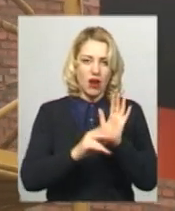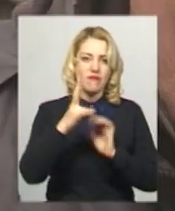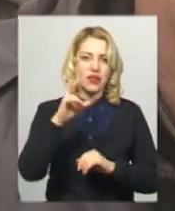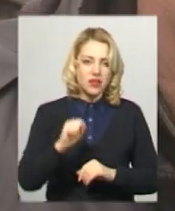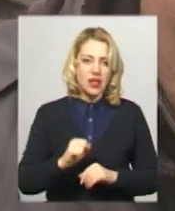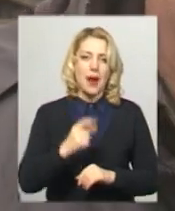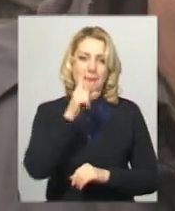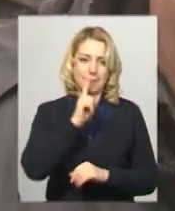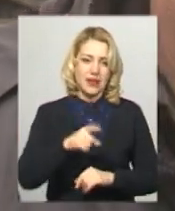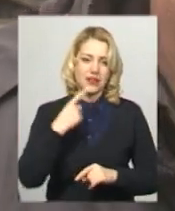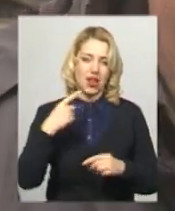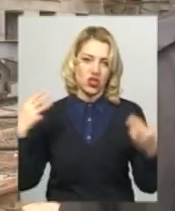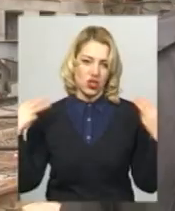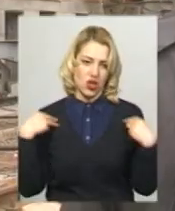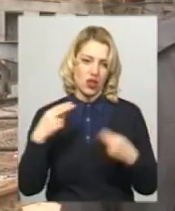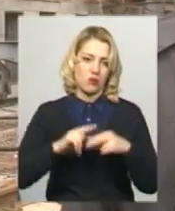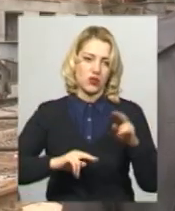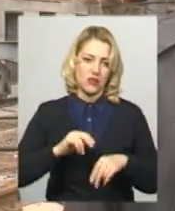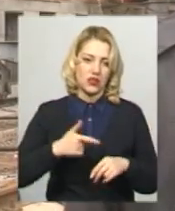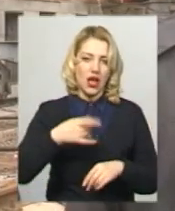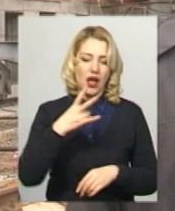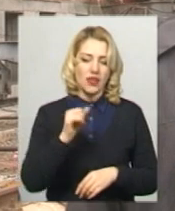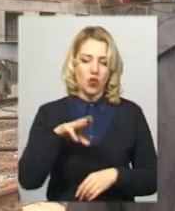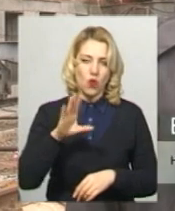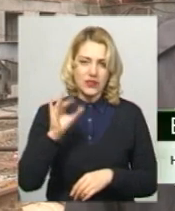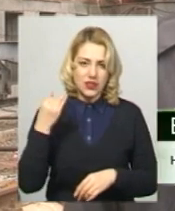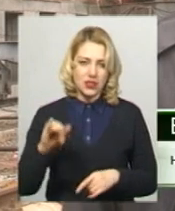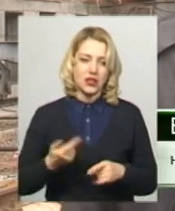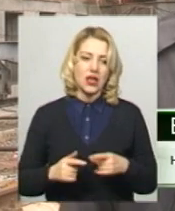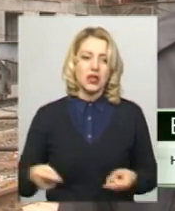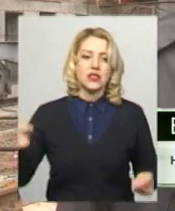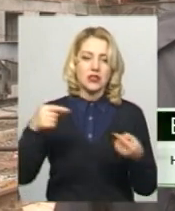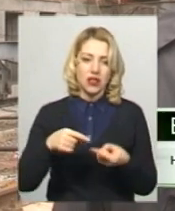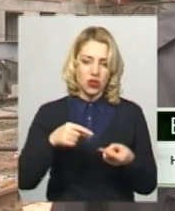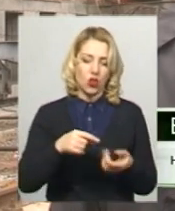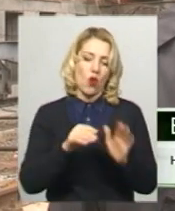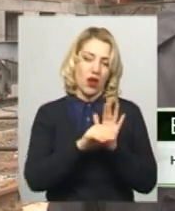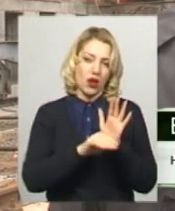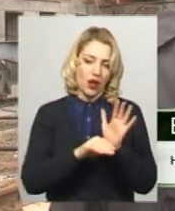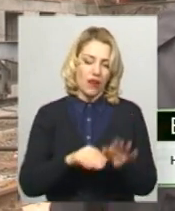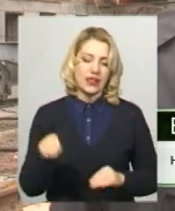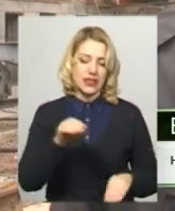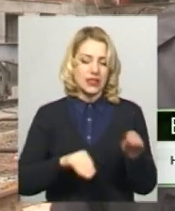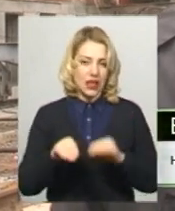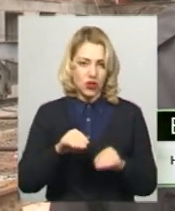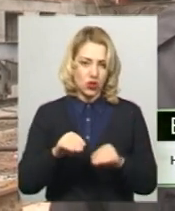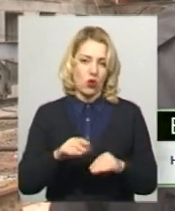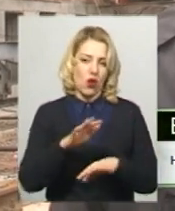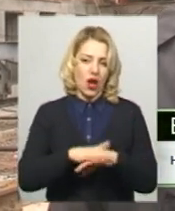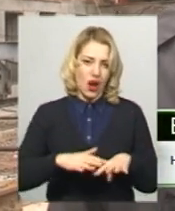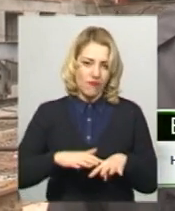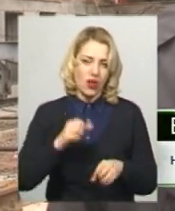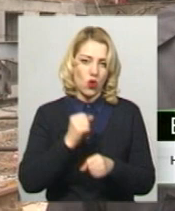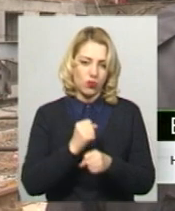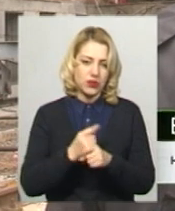начальник дільниці Володимир Гнатовський. Згідно графіка, складеного раніше графіка робіт, ці